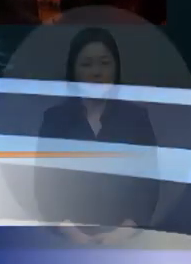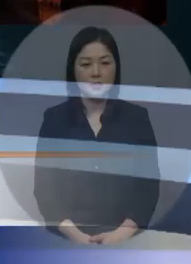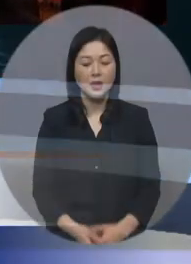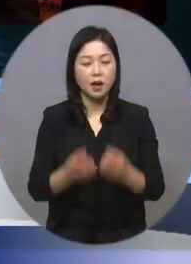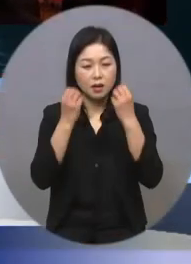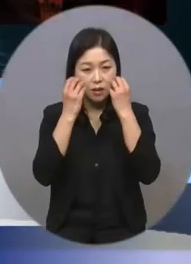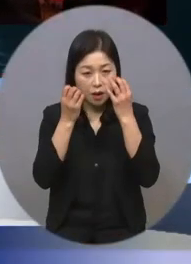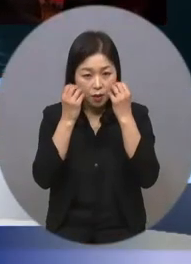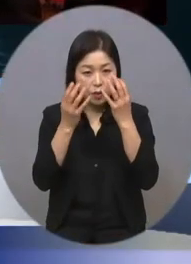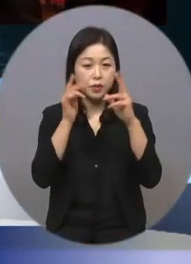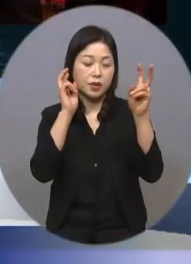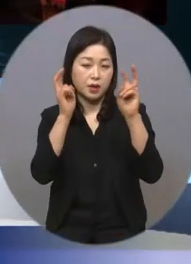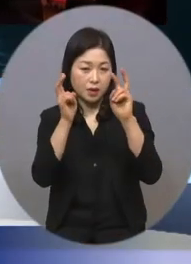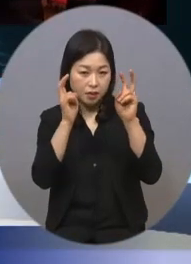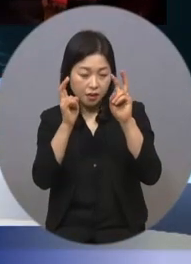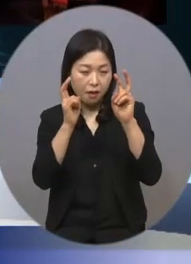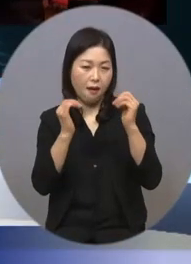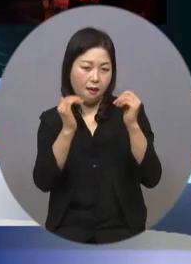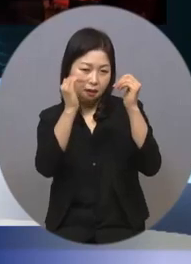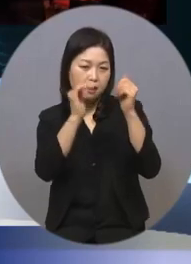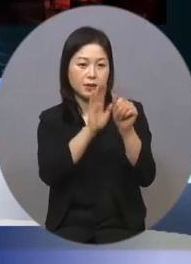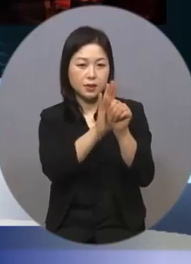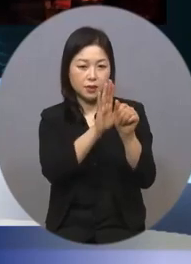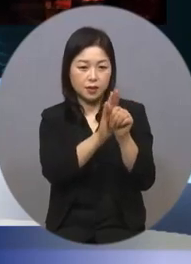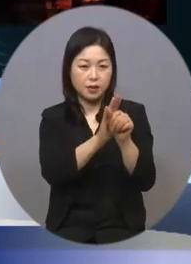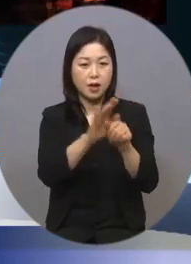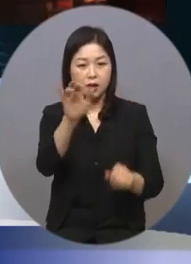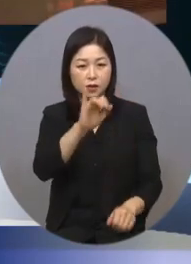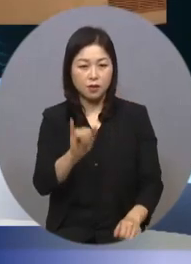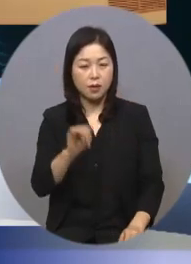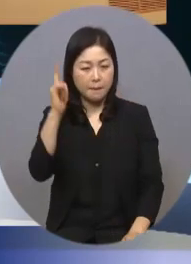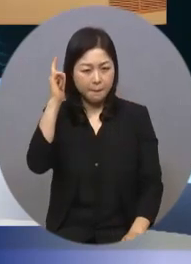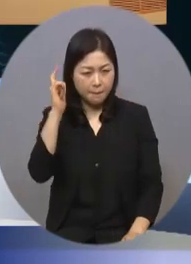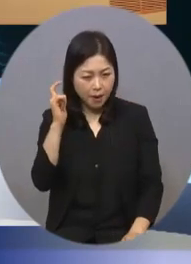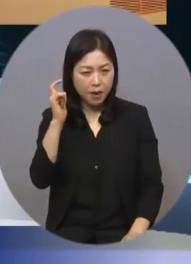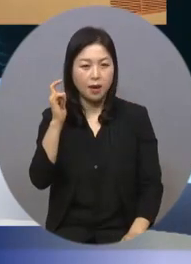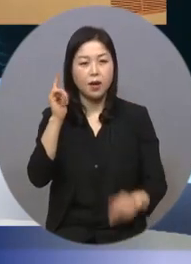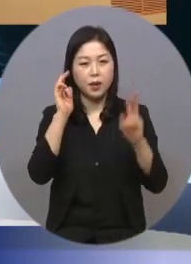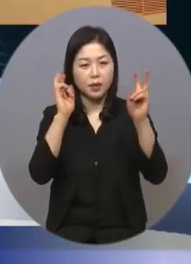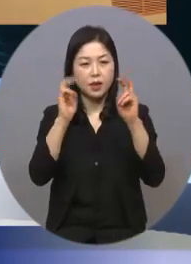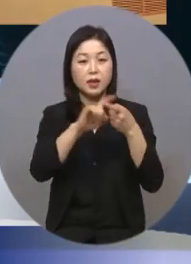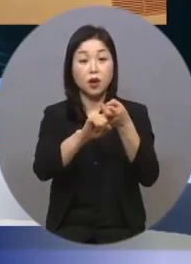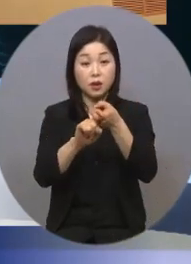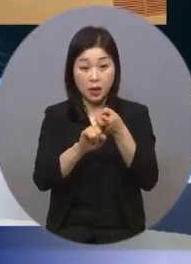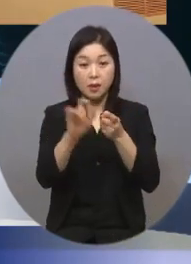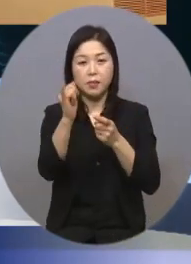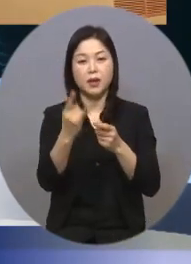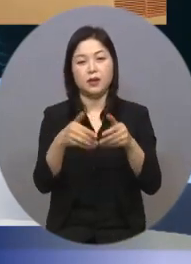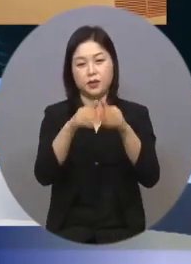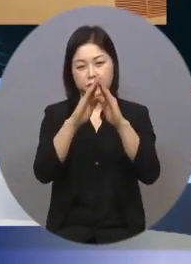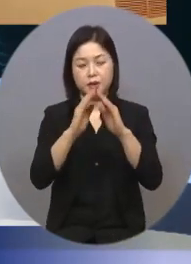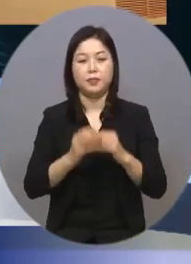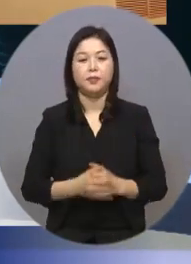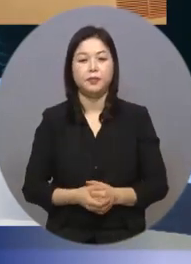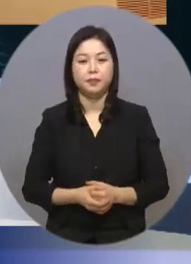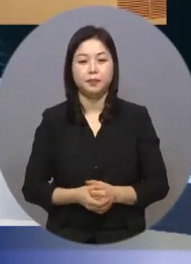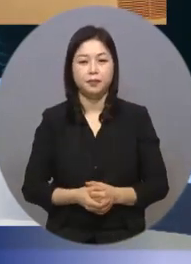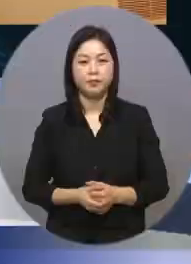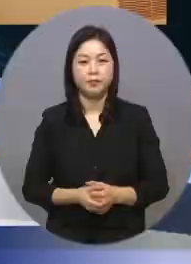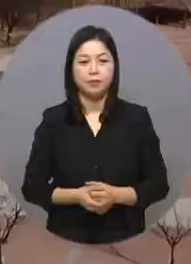새로운 신생기업들의 성장을 지원하는 전국 스타트업 연합회가 출범했습니다. 권용찬 기자가